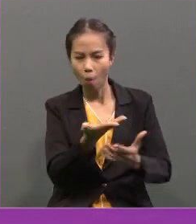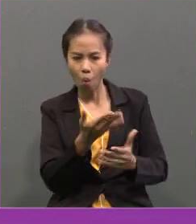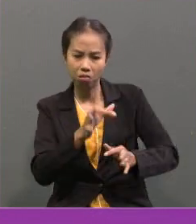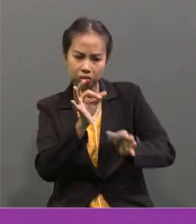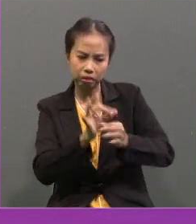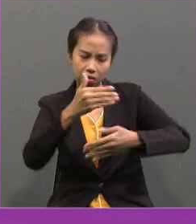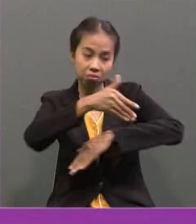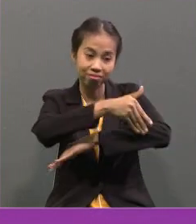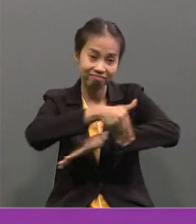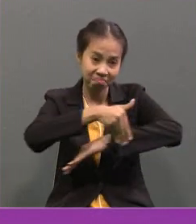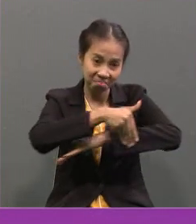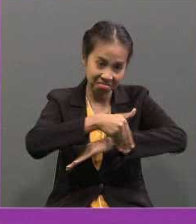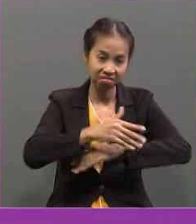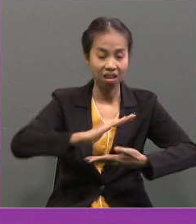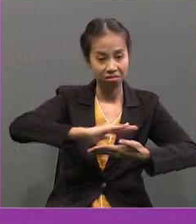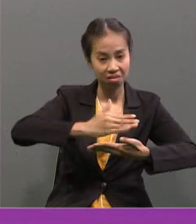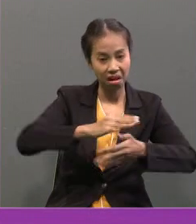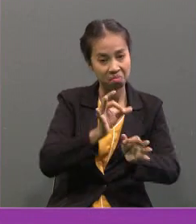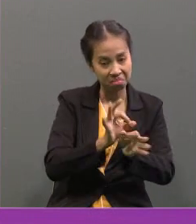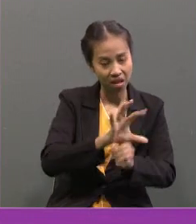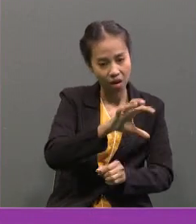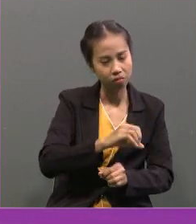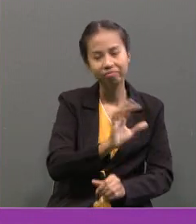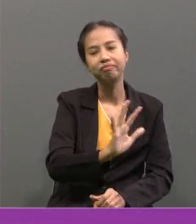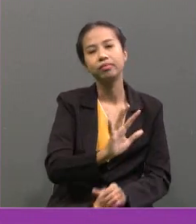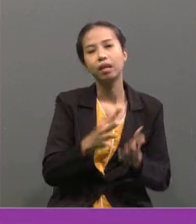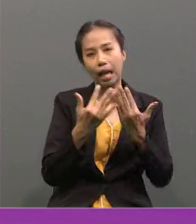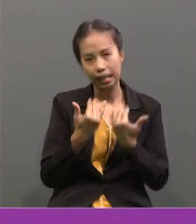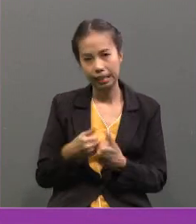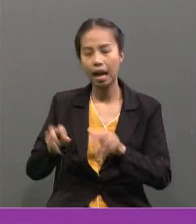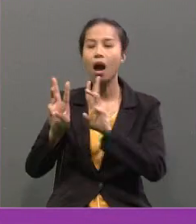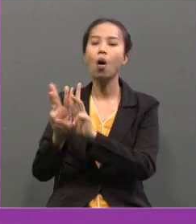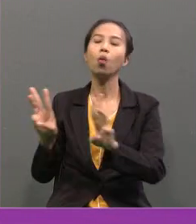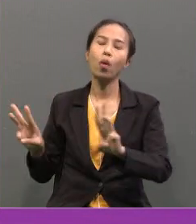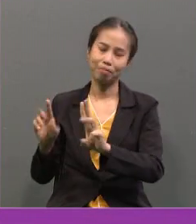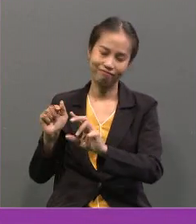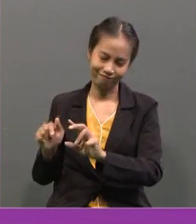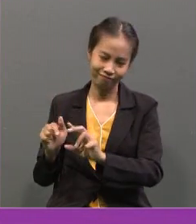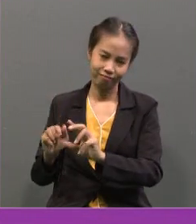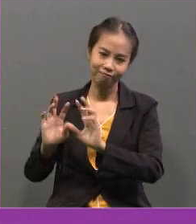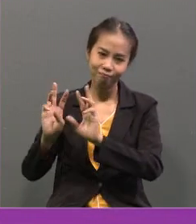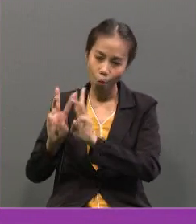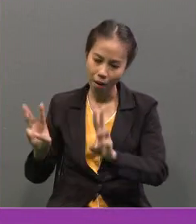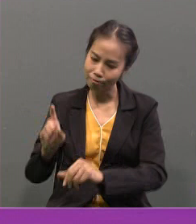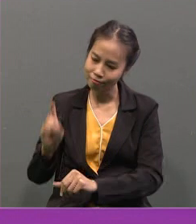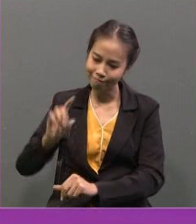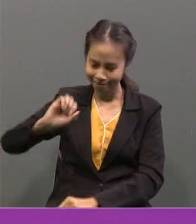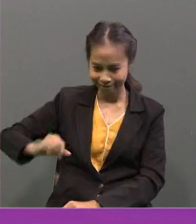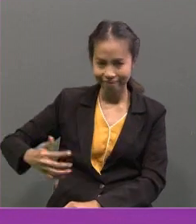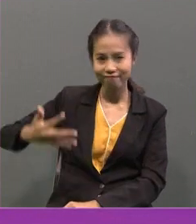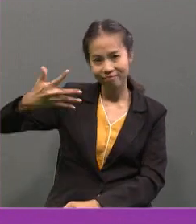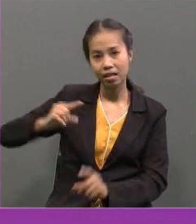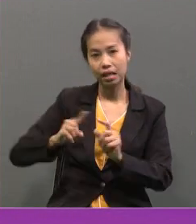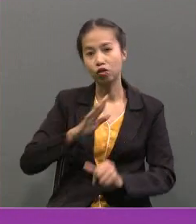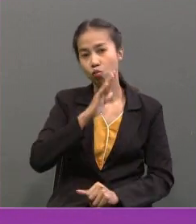โอหยิ่งหนักใหญ่เลยนะคือเอาง่ายๆเข้าเว็บไซต์ตรงๆของเขาแต่ถ้าเป็นลิงก์ที่ส่งมาทาง Messageทางโทรศัพท์อันเนี้ยหลีก